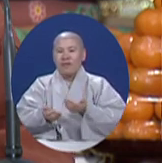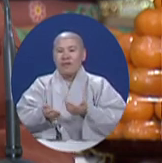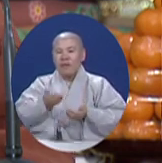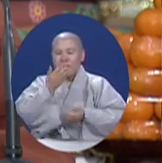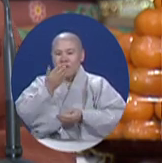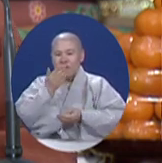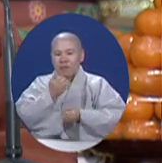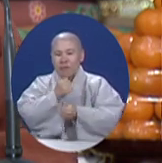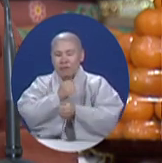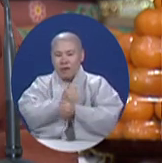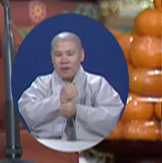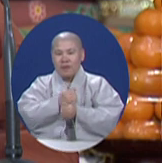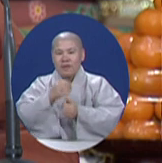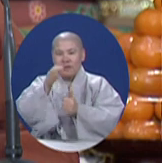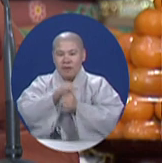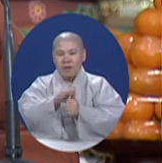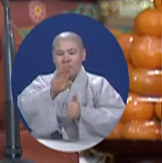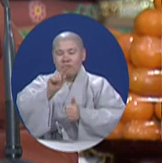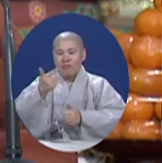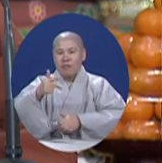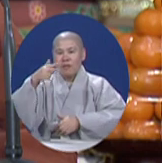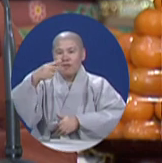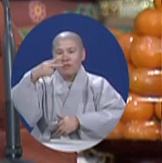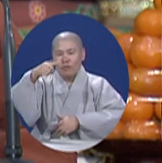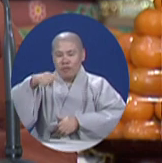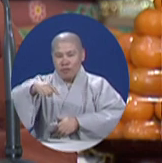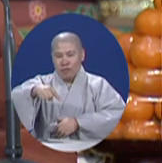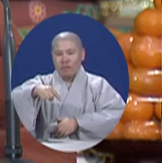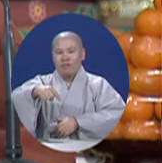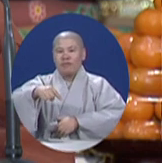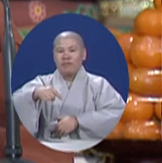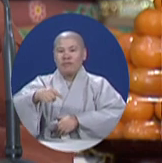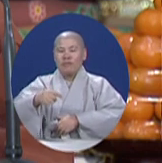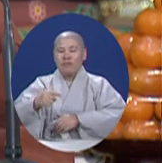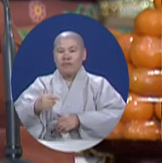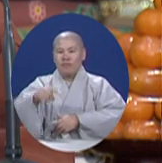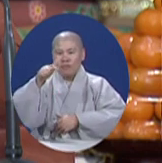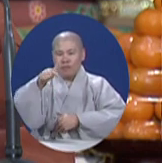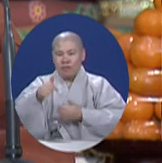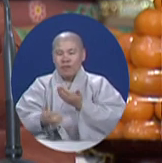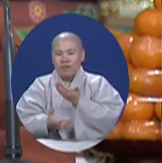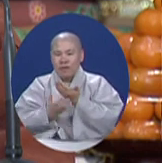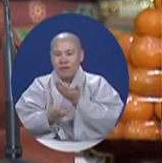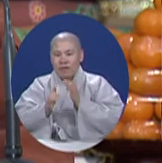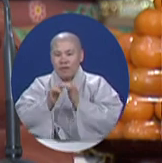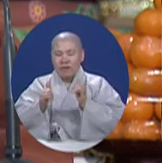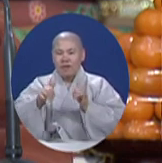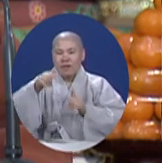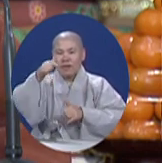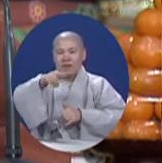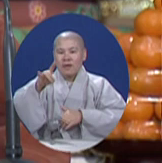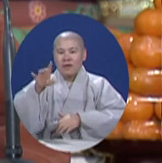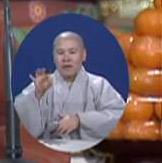밥하는 분을 반두라고 그래요. 머리두자 밥반자. 국 끓이는 분을 갱두라고